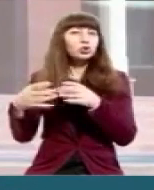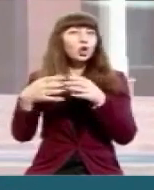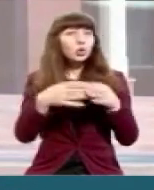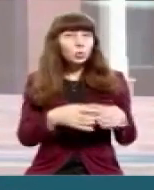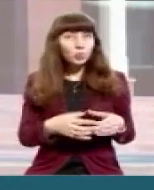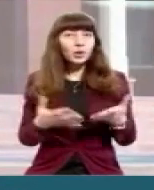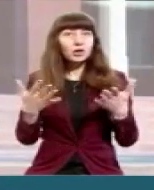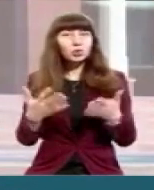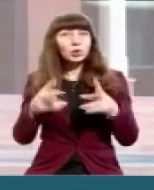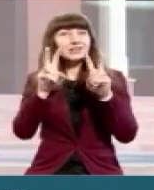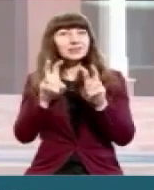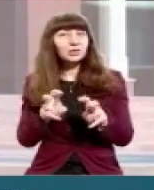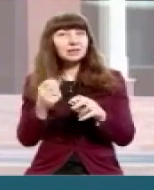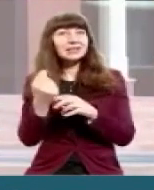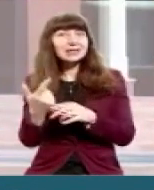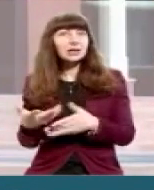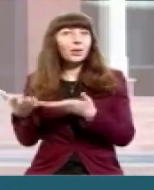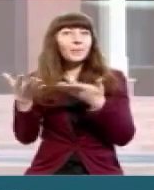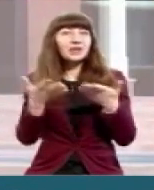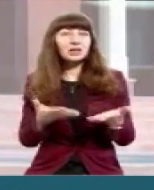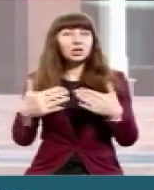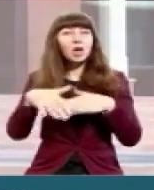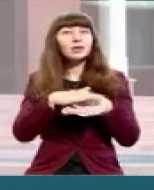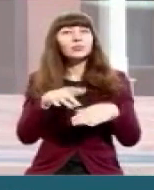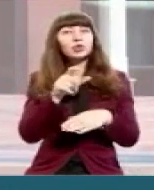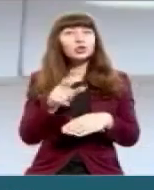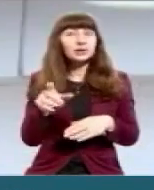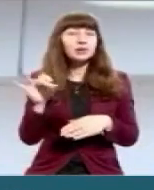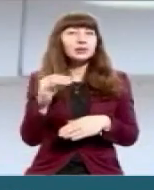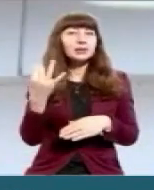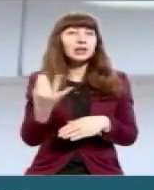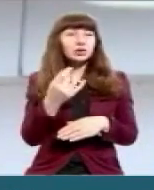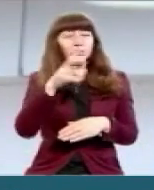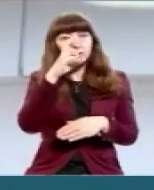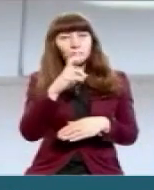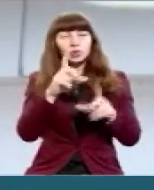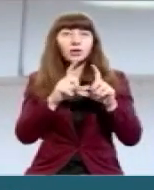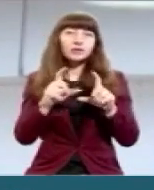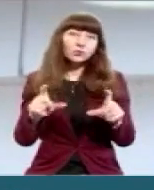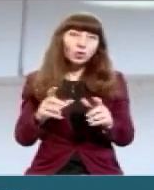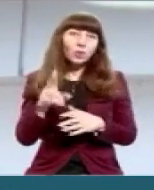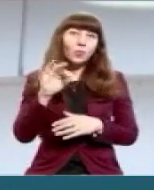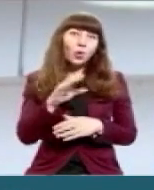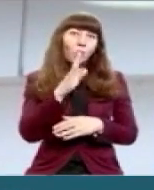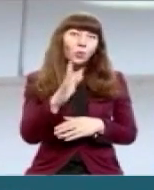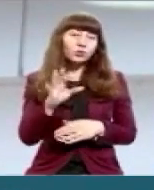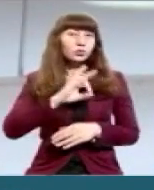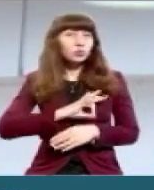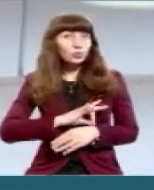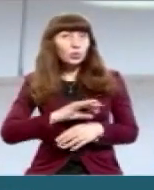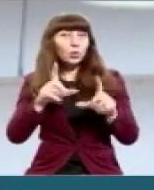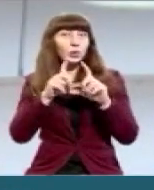группа, которая рассмотрела ряд предложений от общественности и заинтересованных государственных органов по дальнейшему